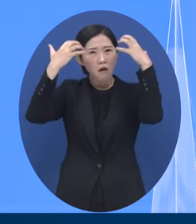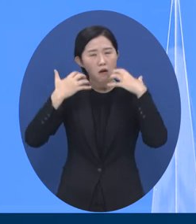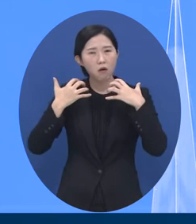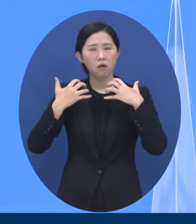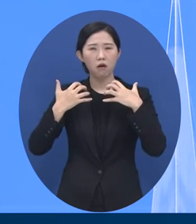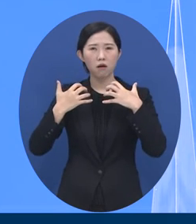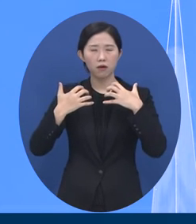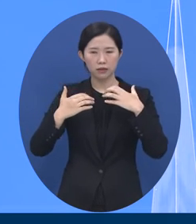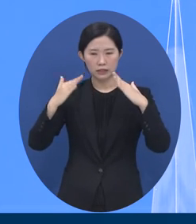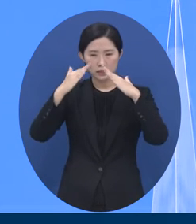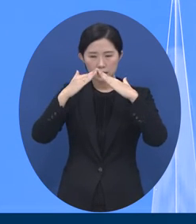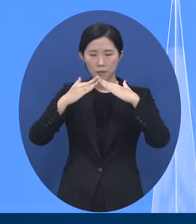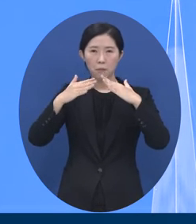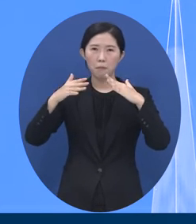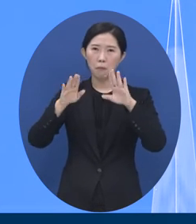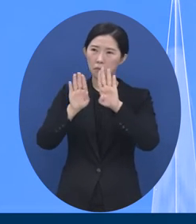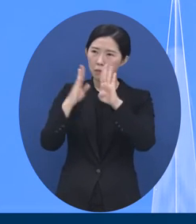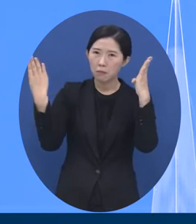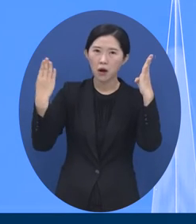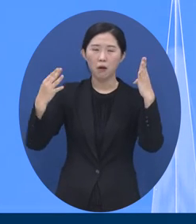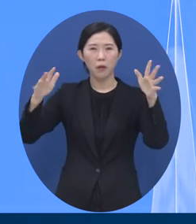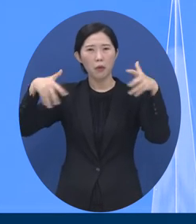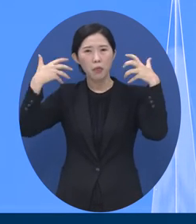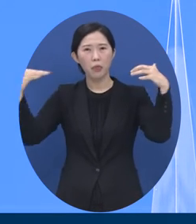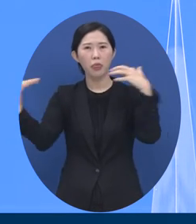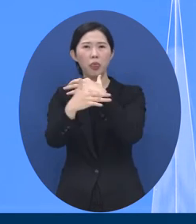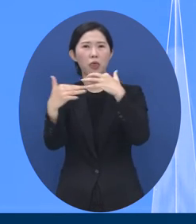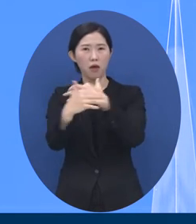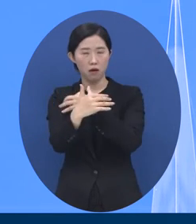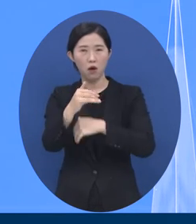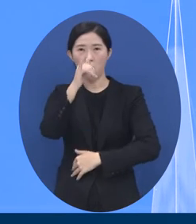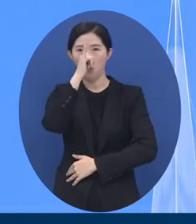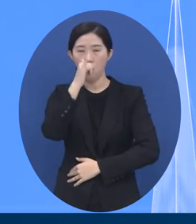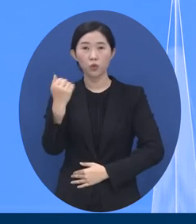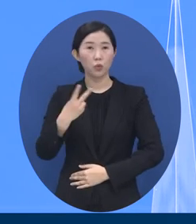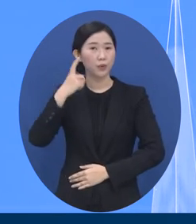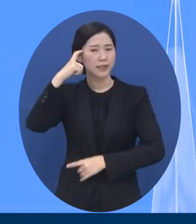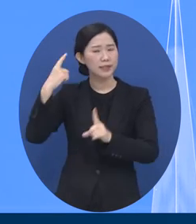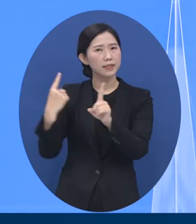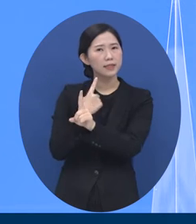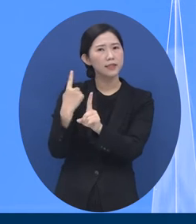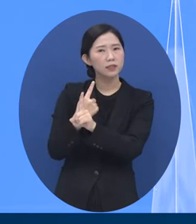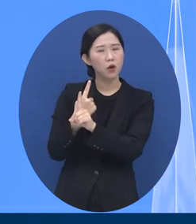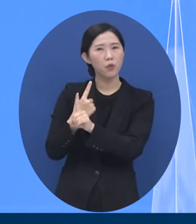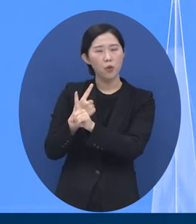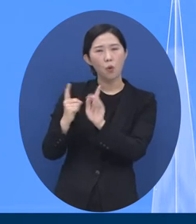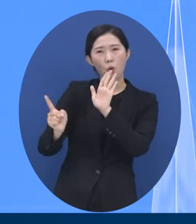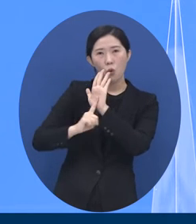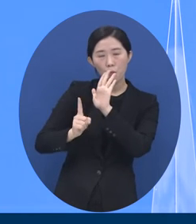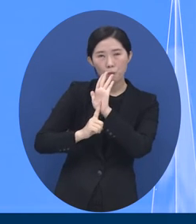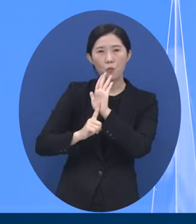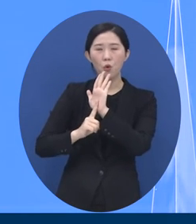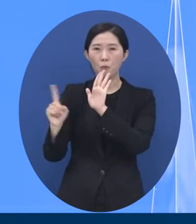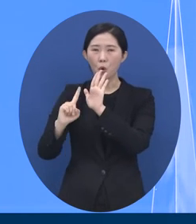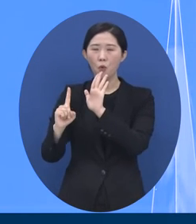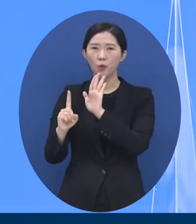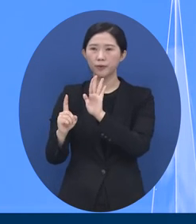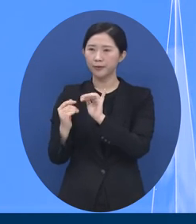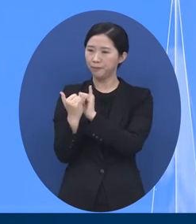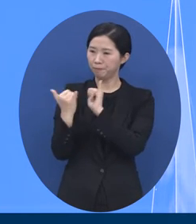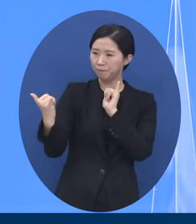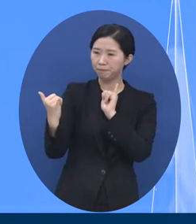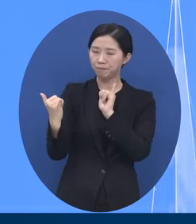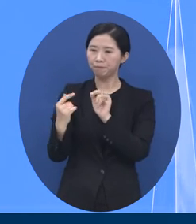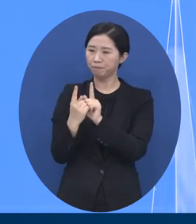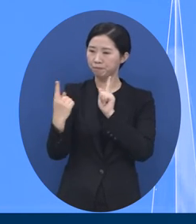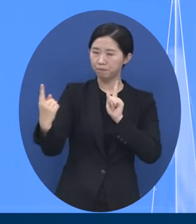밀집도와 환기 상태가 개선되는 것, 인식 개선 캠페인을 벌이고 검사 접근성을 향상시켜 위중 상자를